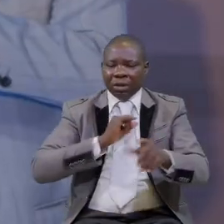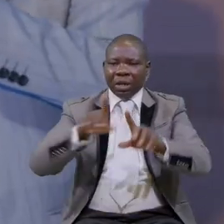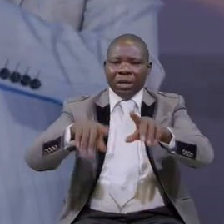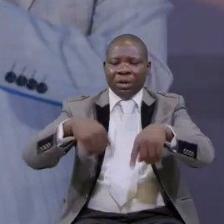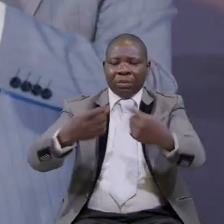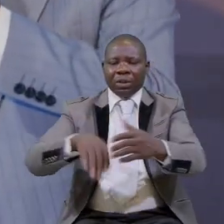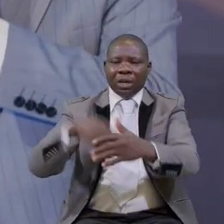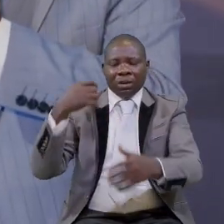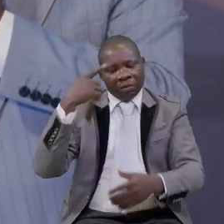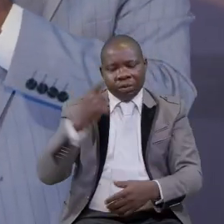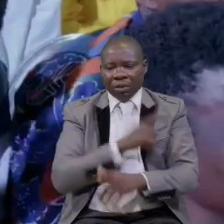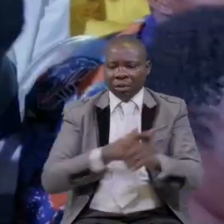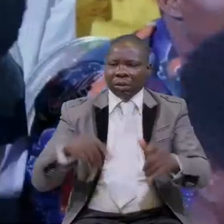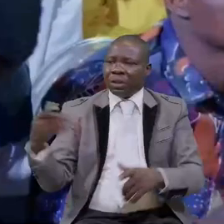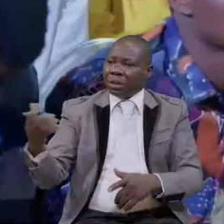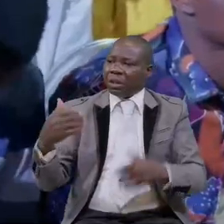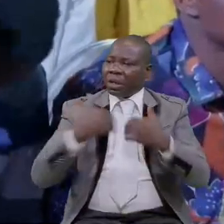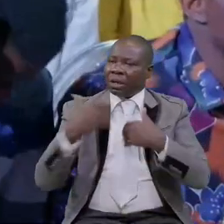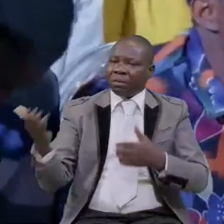ont pour eux, moi aussi je dois avoir pour moi.